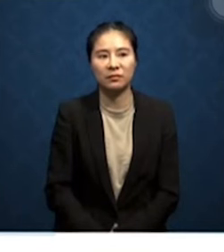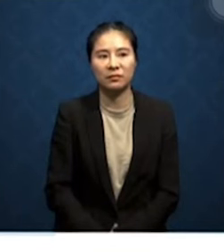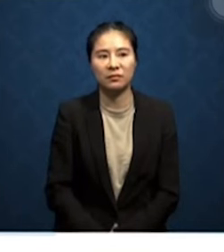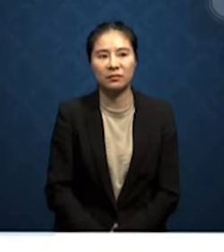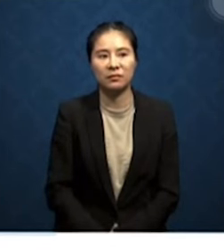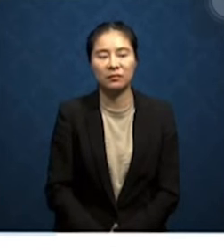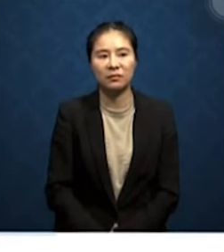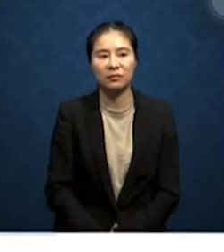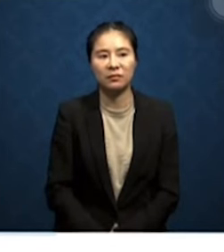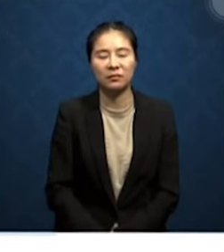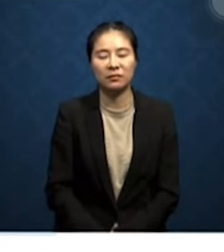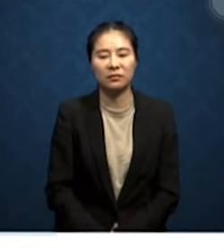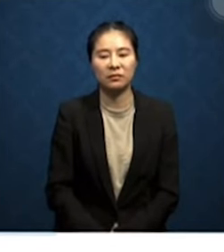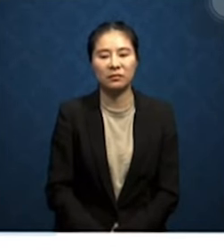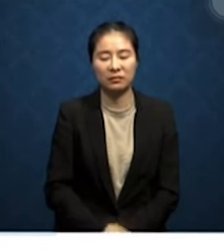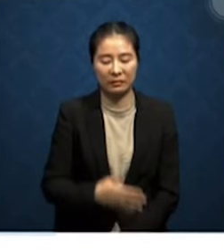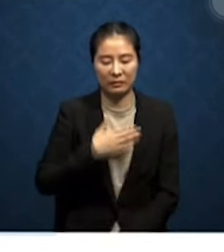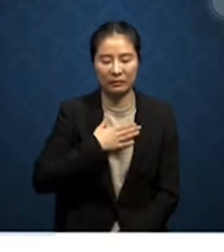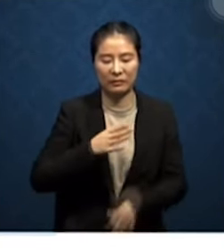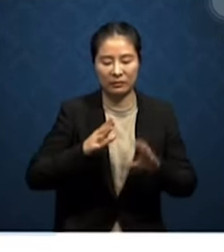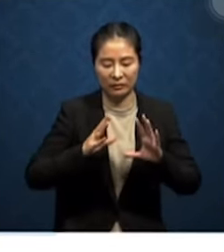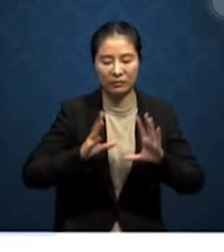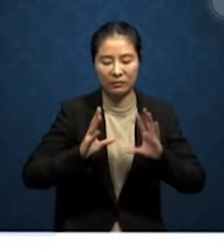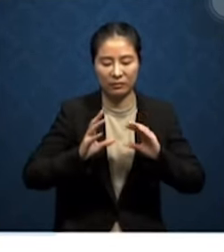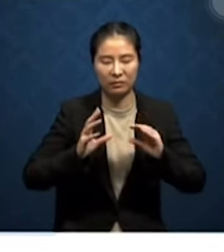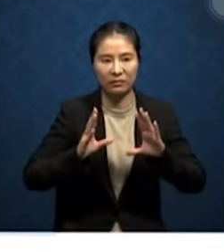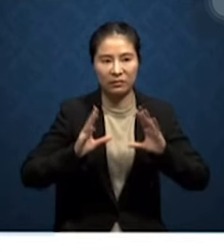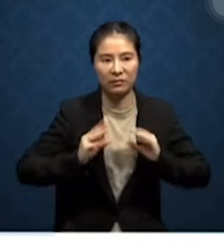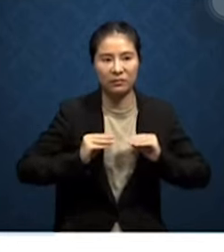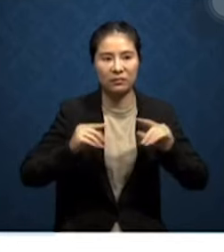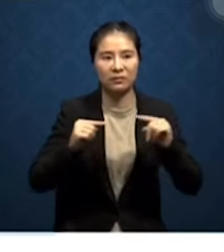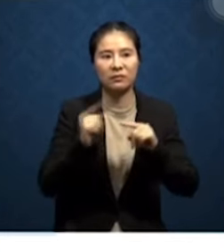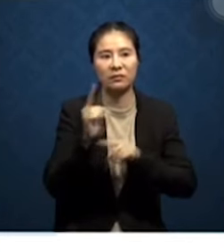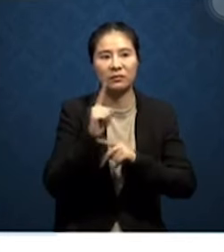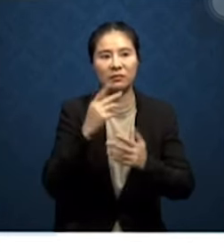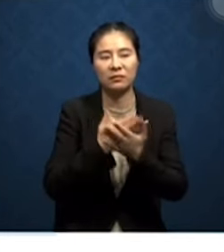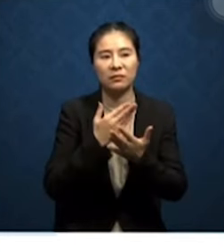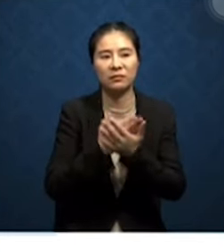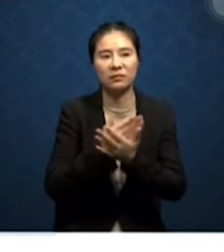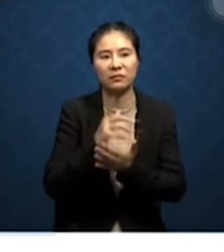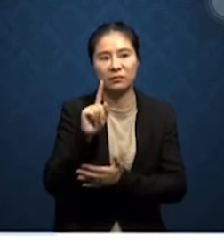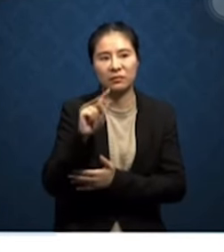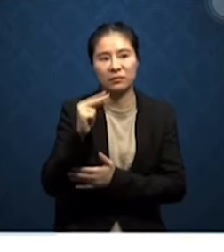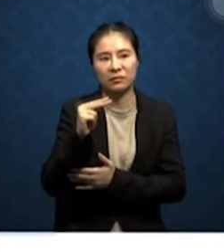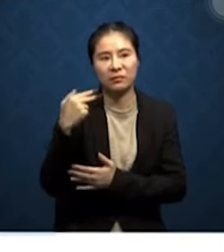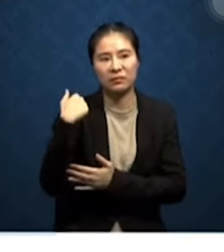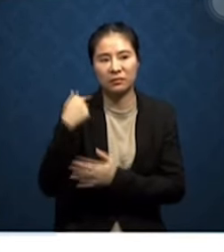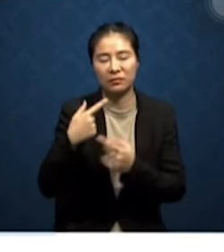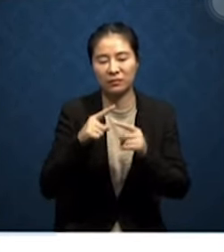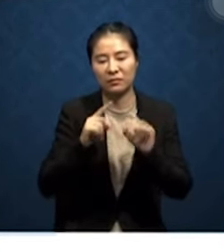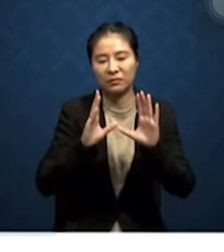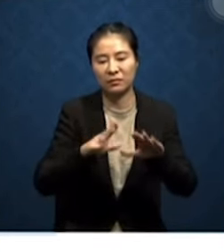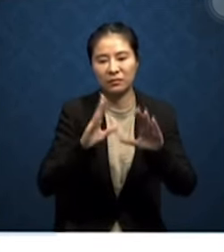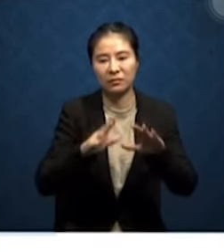มีส่วนหนึ่งมีความเห็นชอบที่อยากได้เงิน 10,000 บาทแต่เขาฝากมาว่